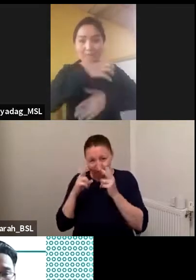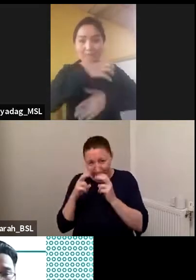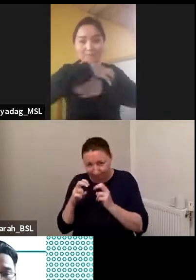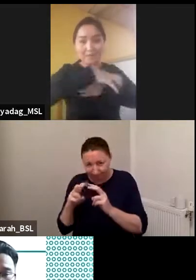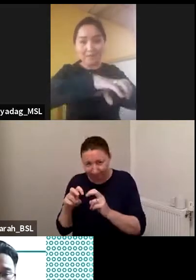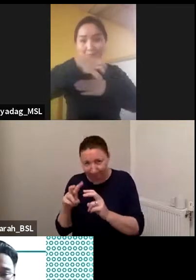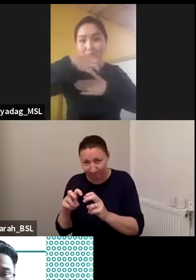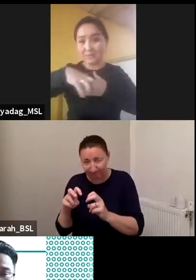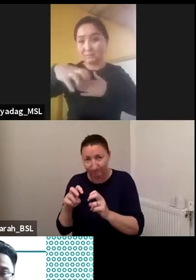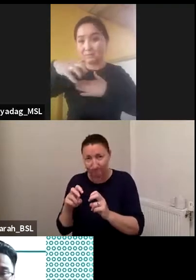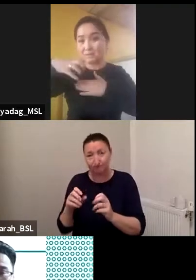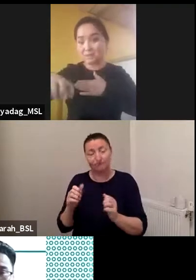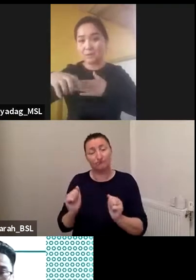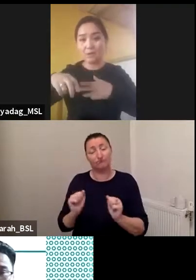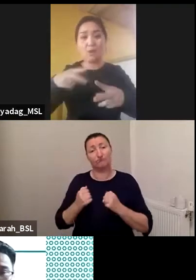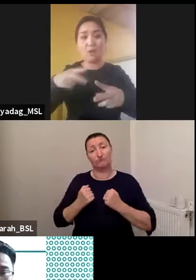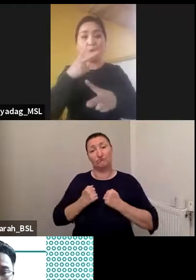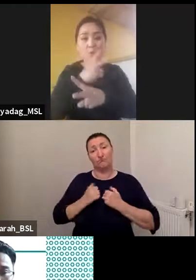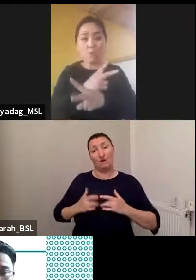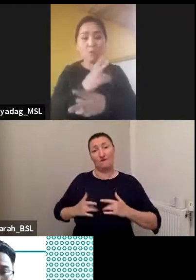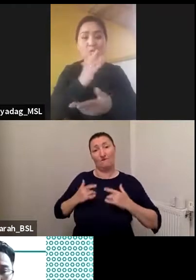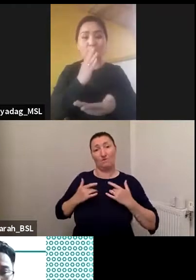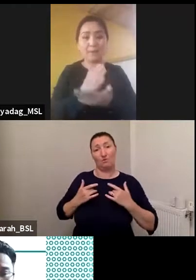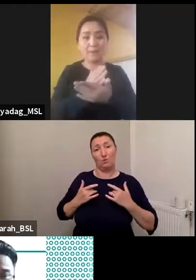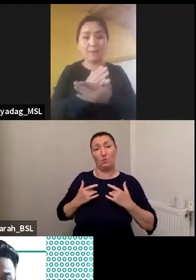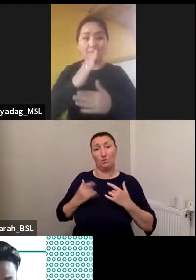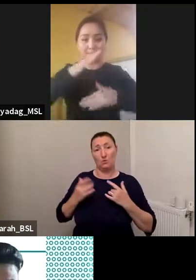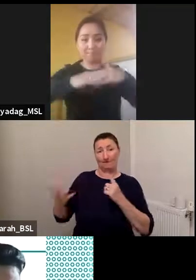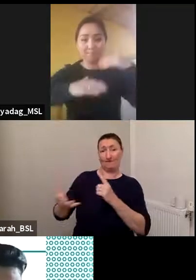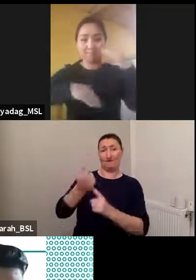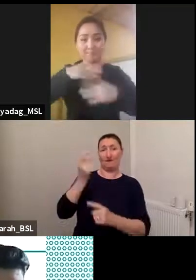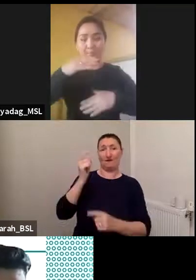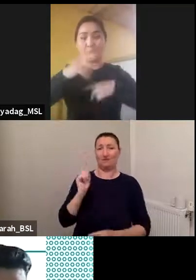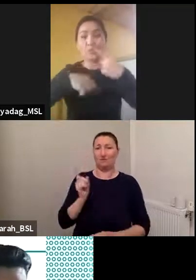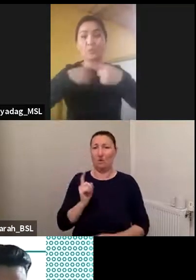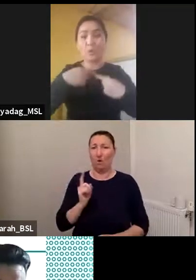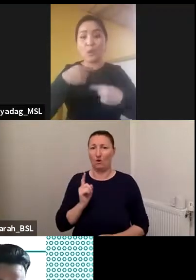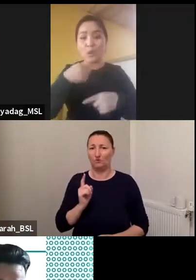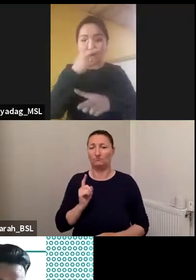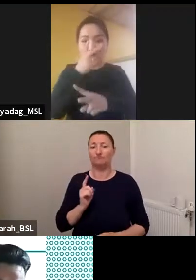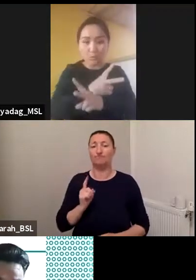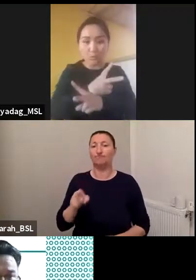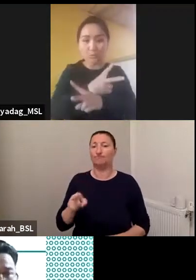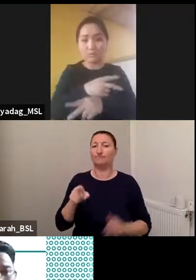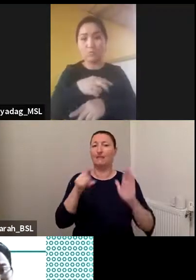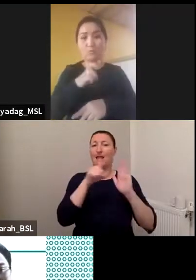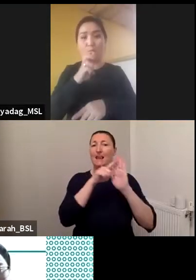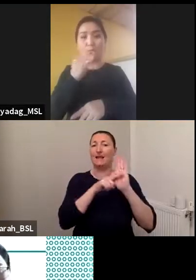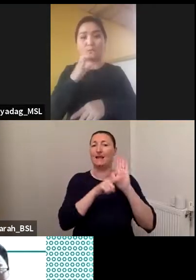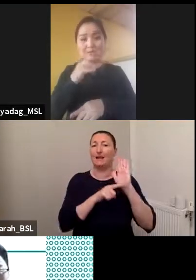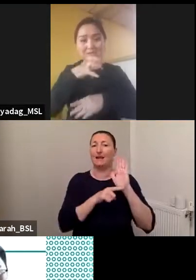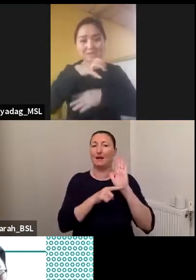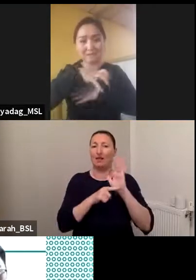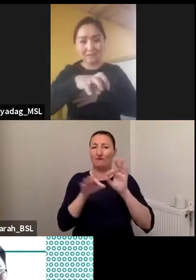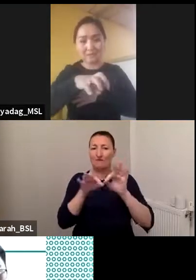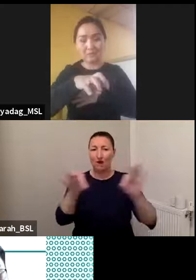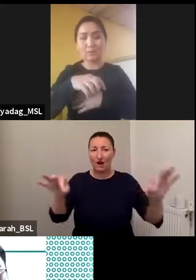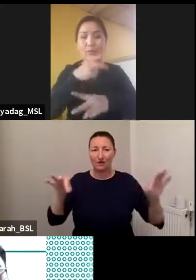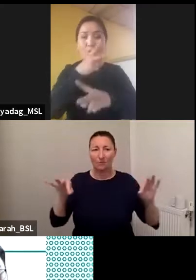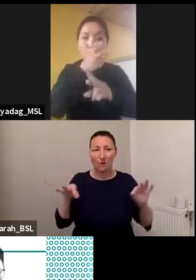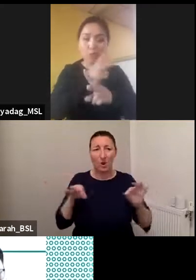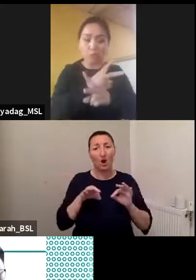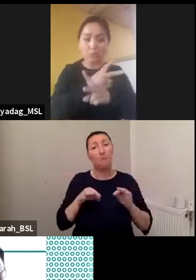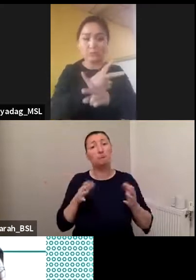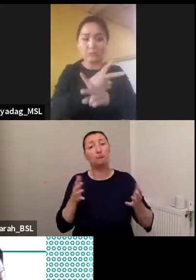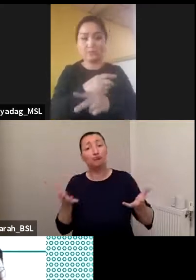одоо барилгын тухай хууль болоод бусад салбар хуулиуд дээр бол өөрчлөлт мөршөлтөд хүний хэрэгцээ